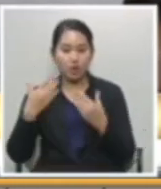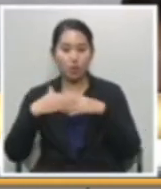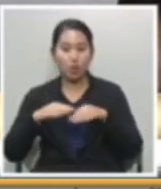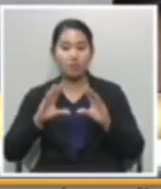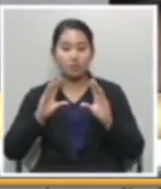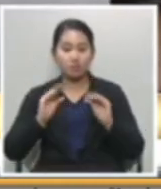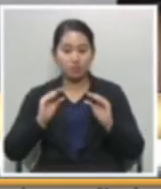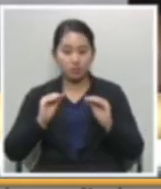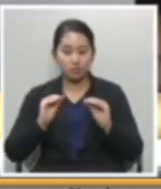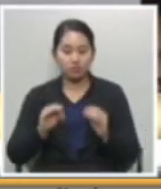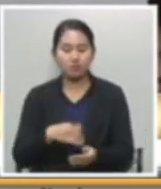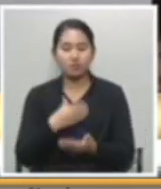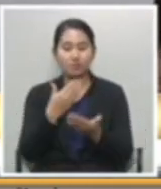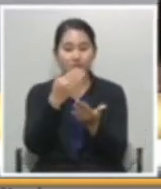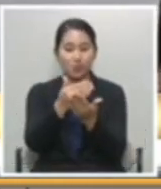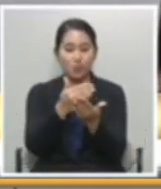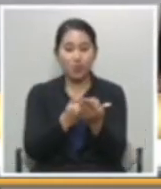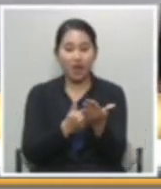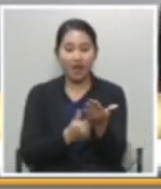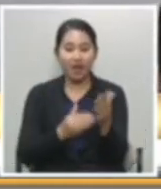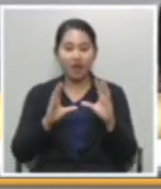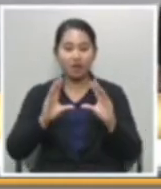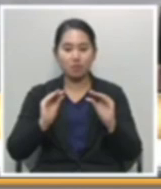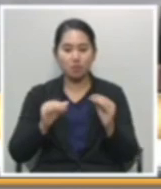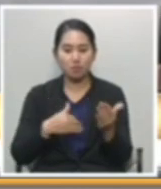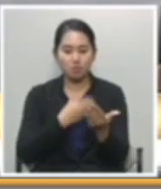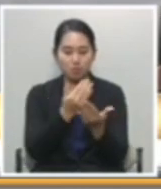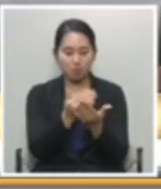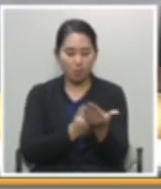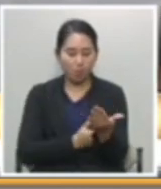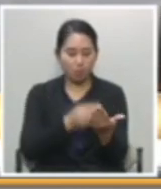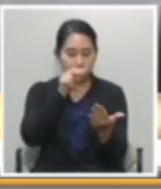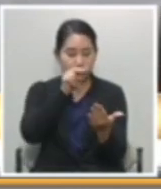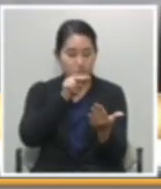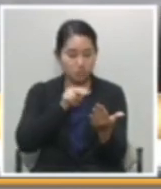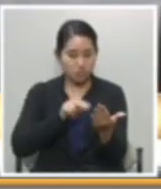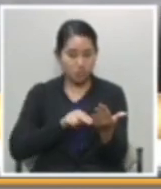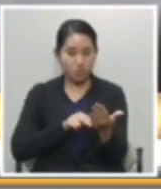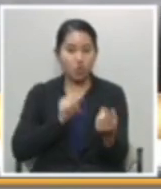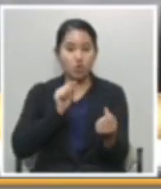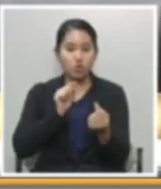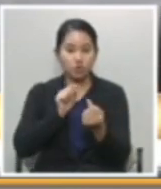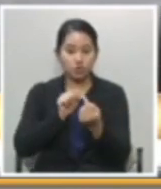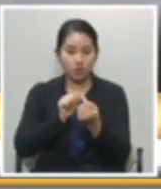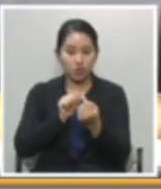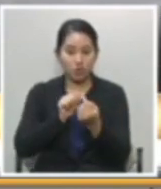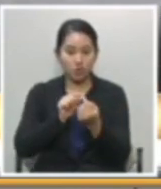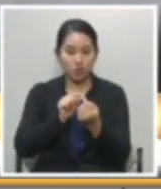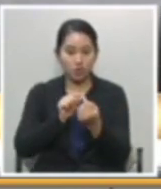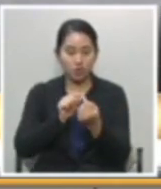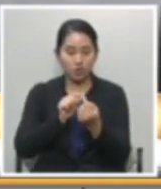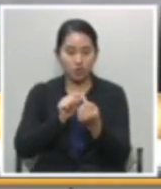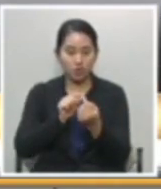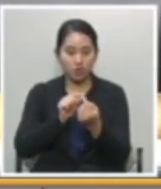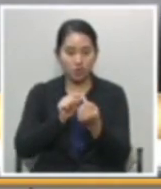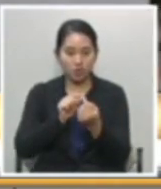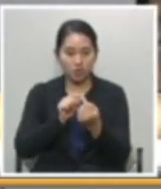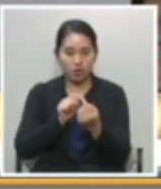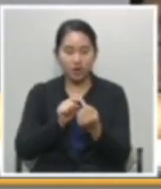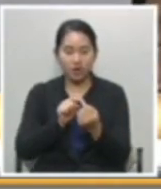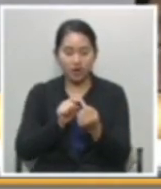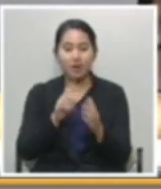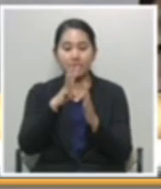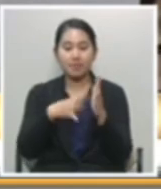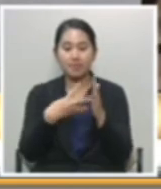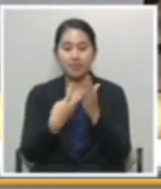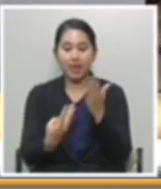ล้วไปดูในวาระก็มีวาระเรื่องร่างพระราชบัญญัติประกอบงบประมาณรายจ่ายประจำปีงบ